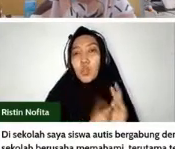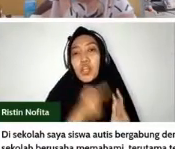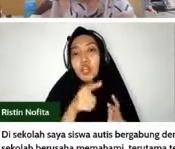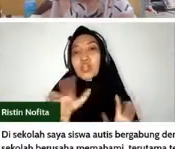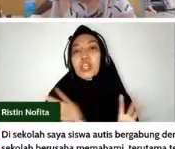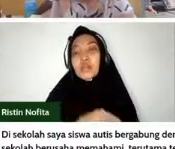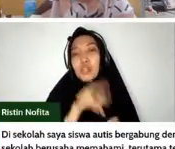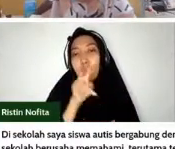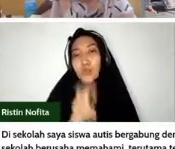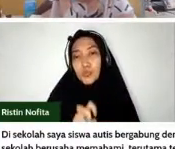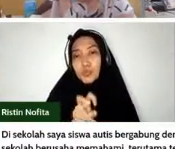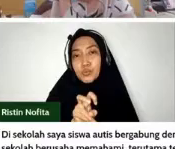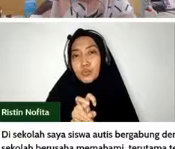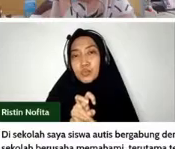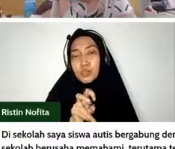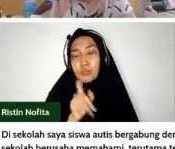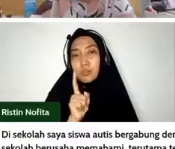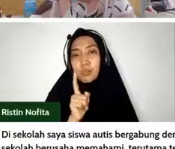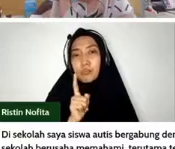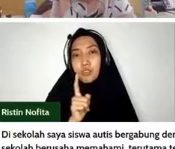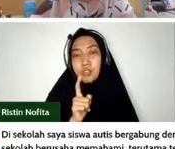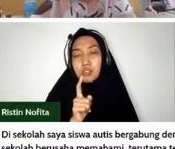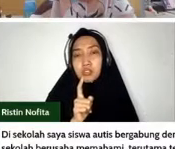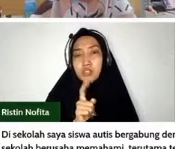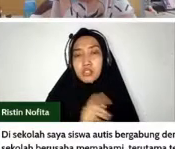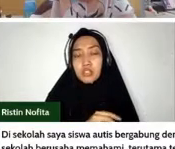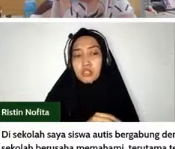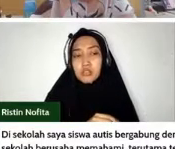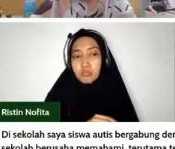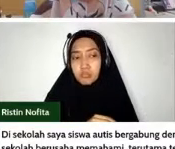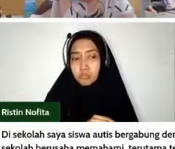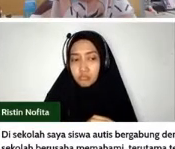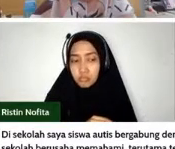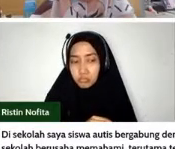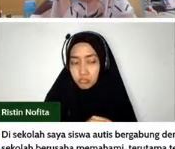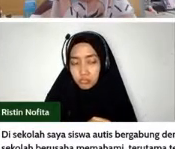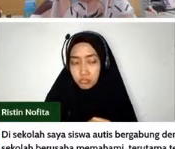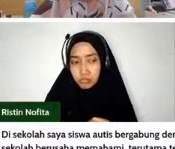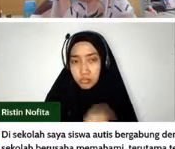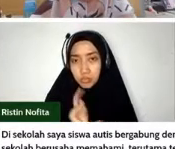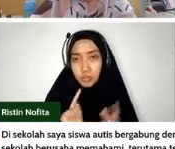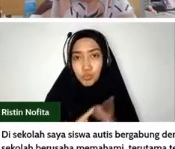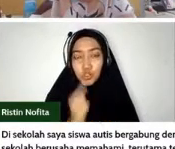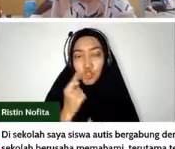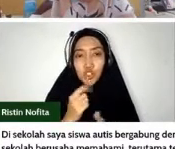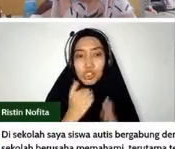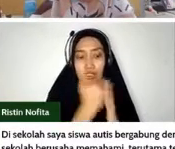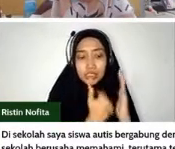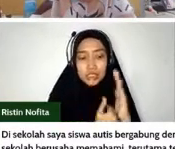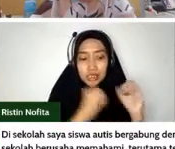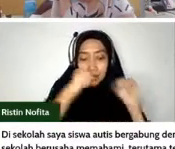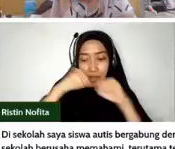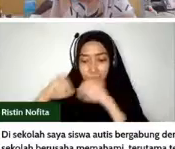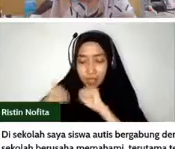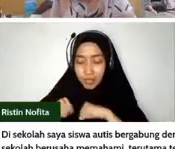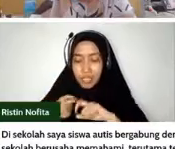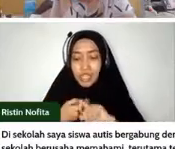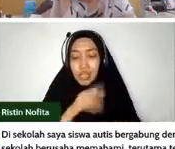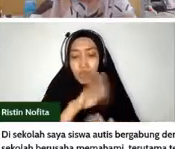bukan tata tertib tapi berupa kesepakatan. Artinya munculnya kesepakatan itu dari murid sendiri,